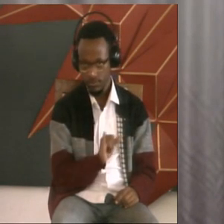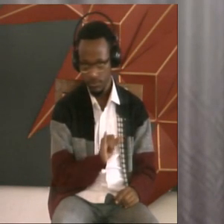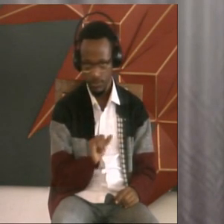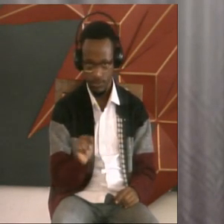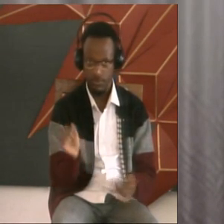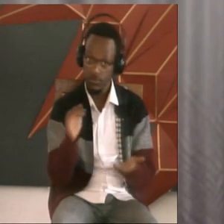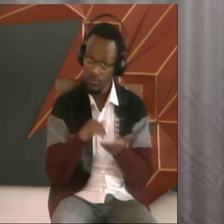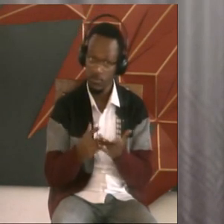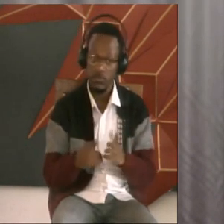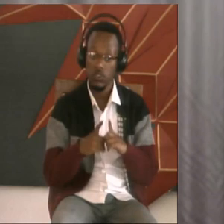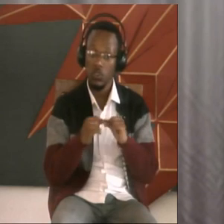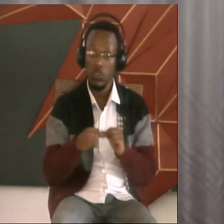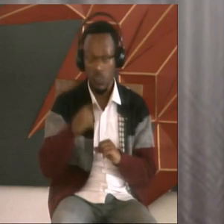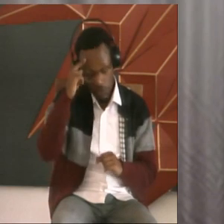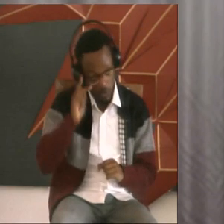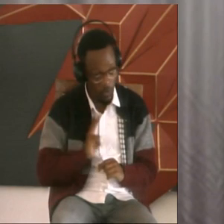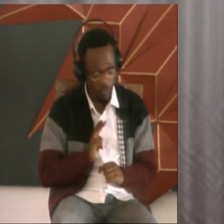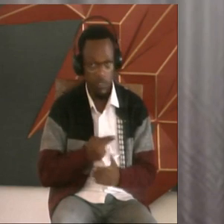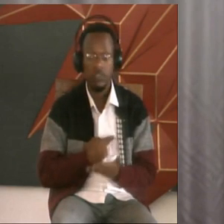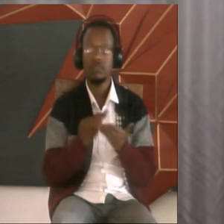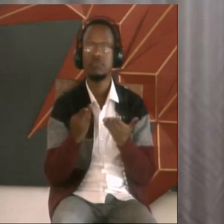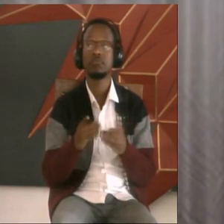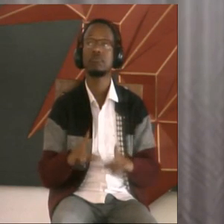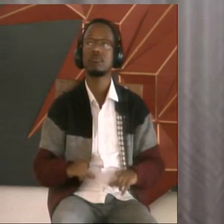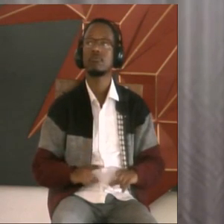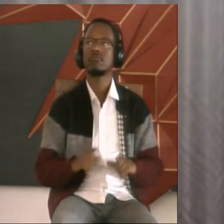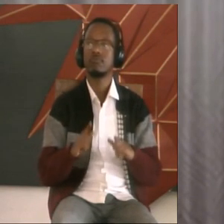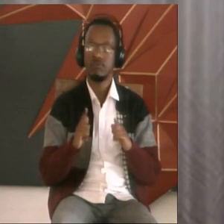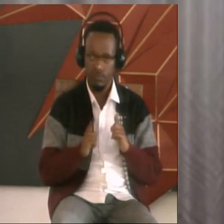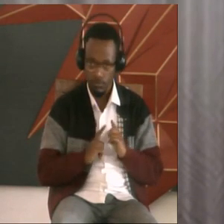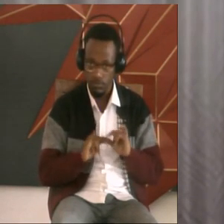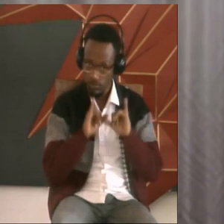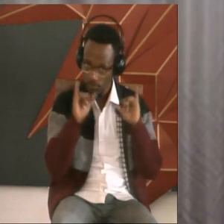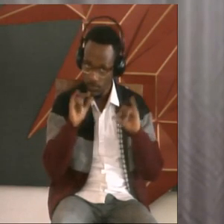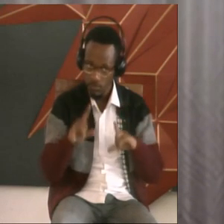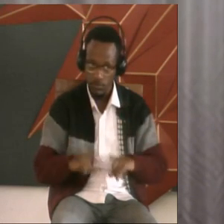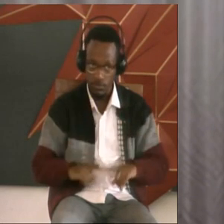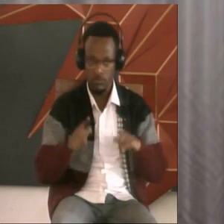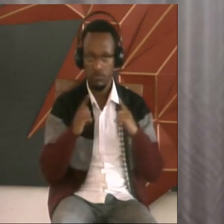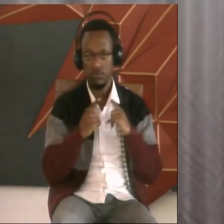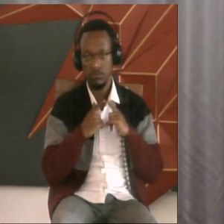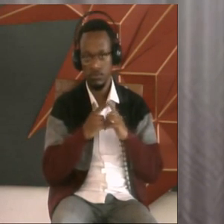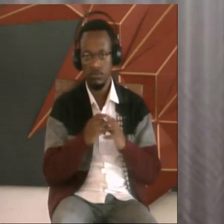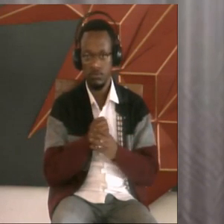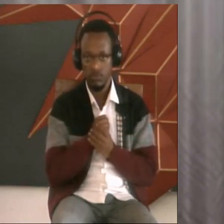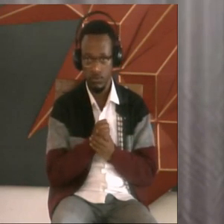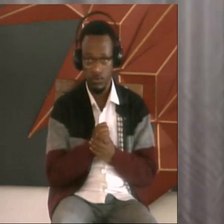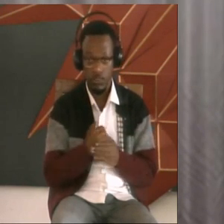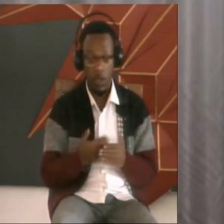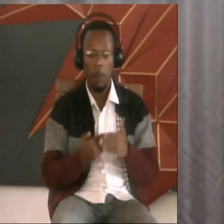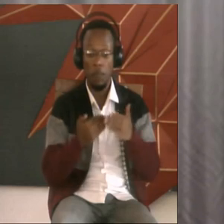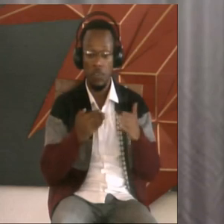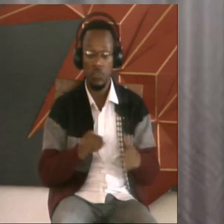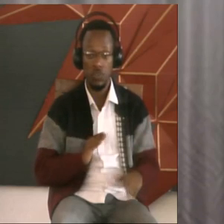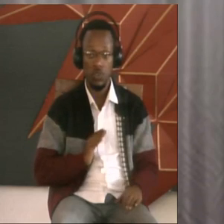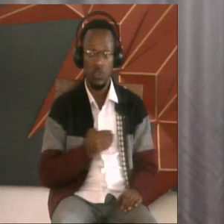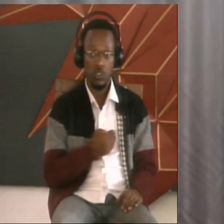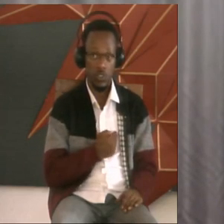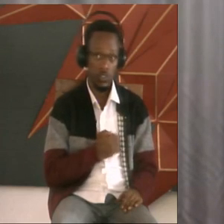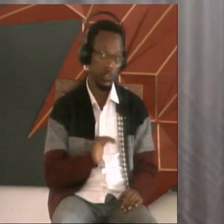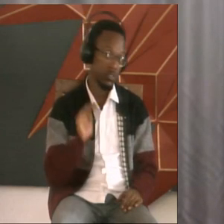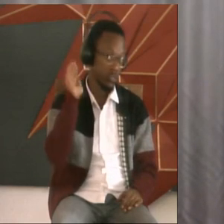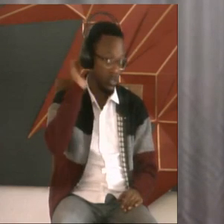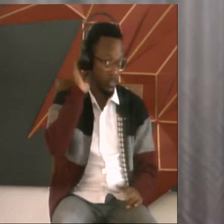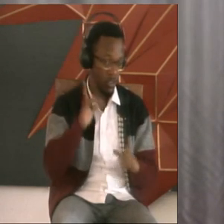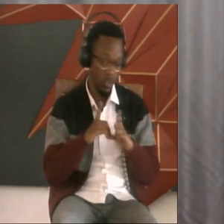vie. Ijambo kuri twe. Oui, la vie. Nubugingo, nubugingo buhoraho. Avant d'écouter la